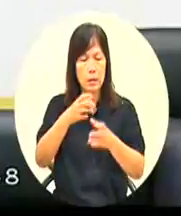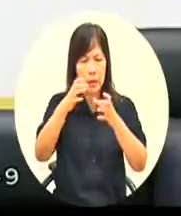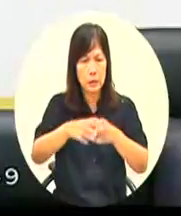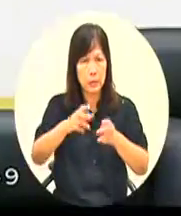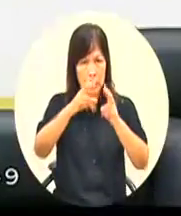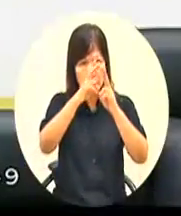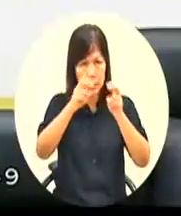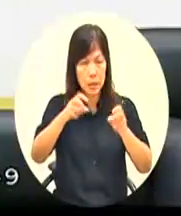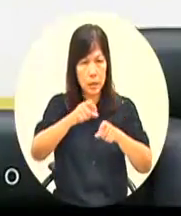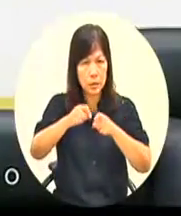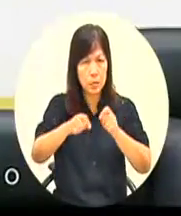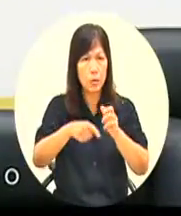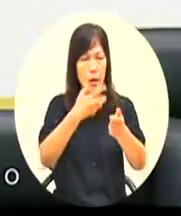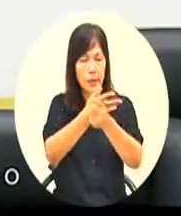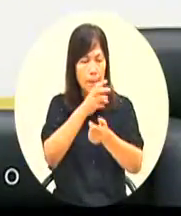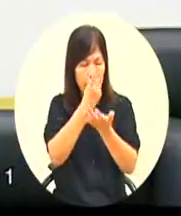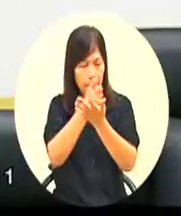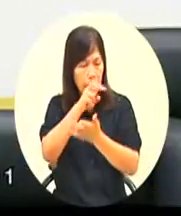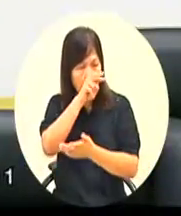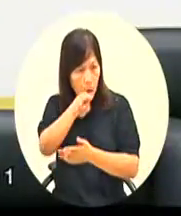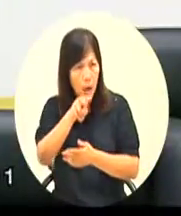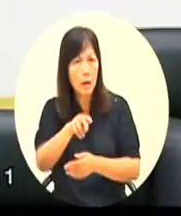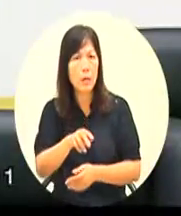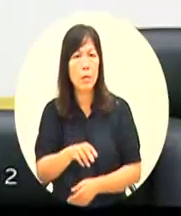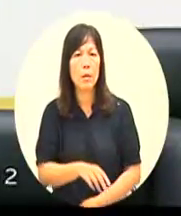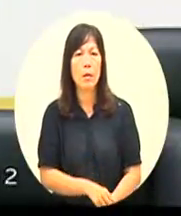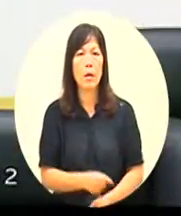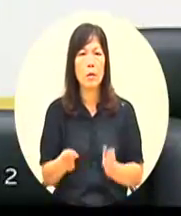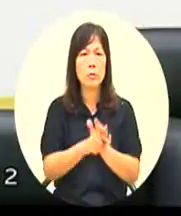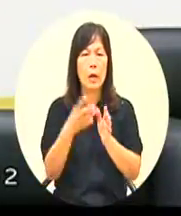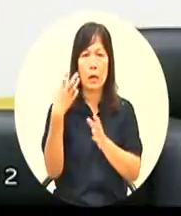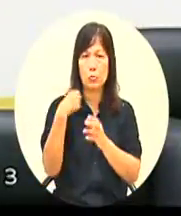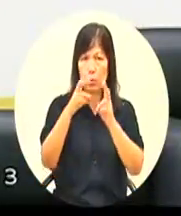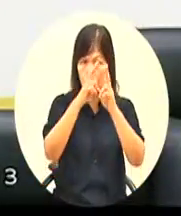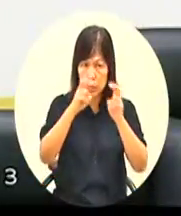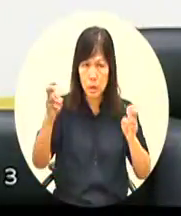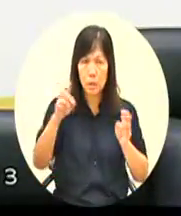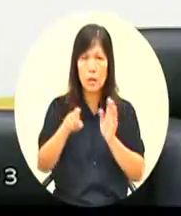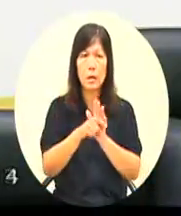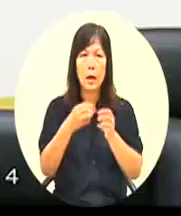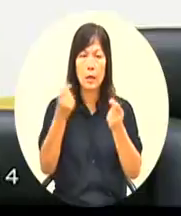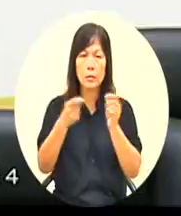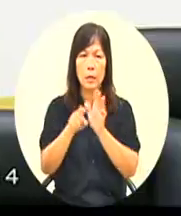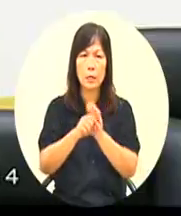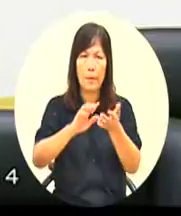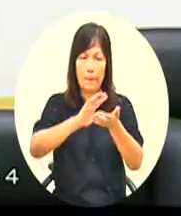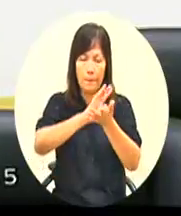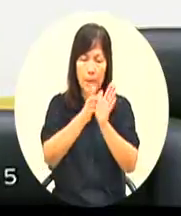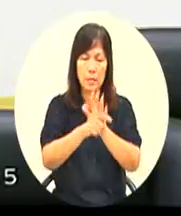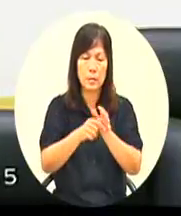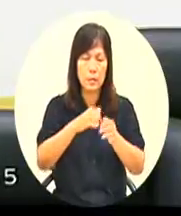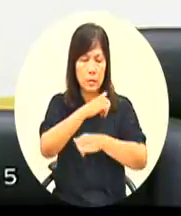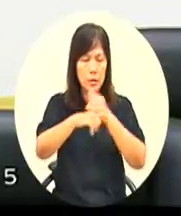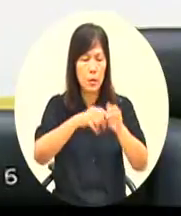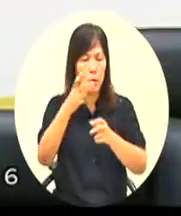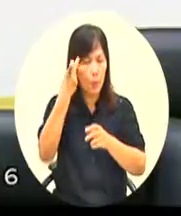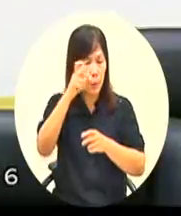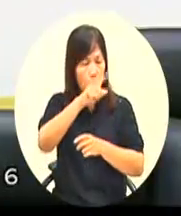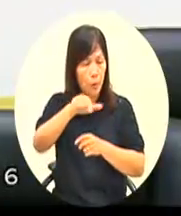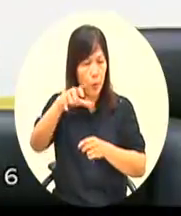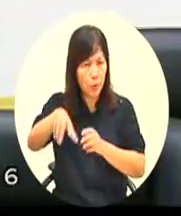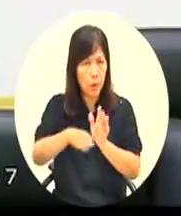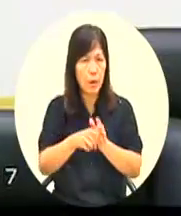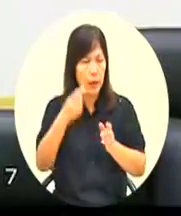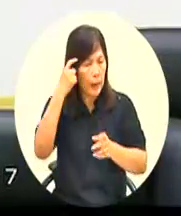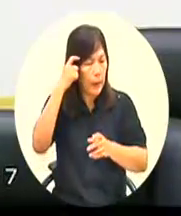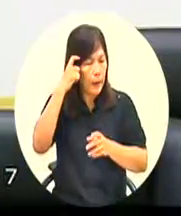划哦，就是要让大家看到我们那个旧城，那现在又说可以成为那个生活博物馆哦，所以说从构想